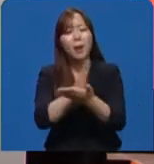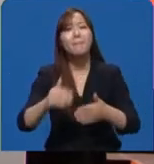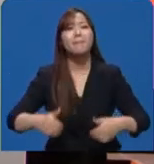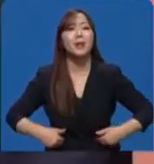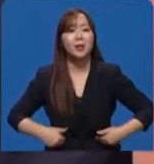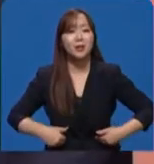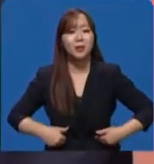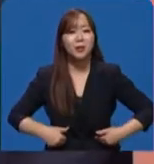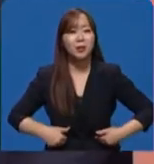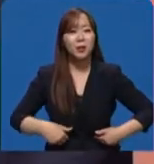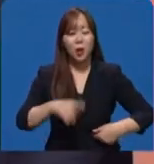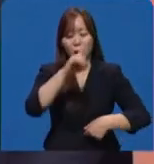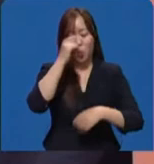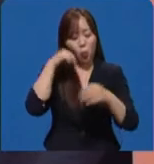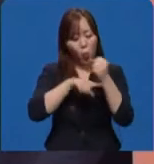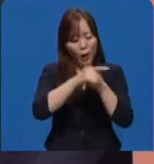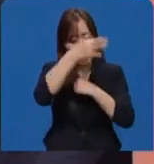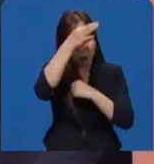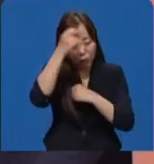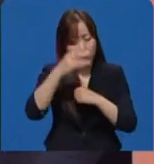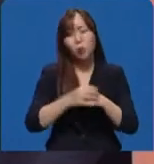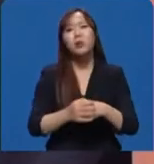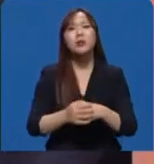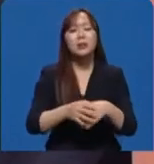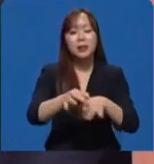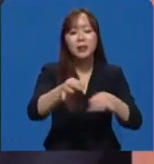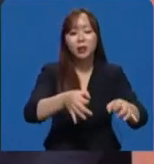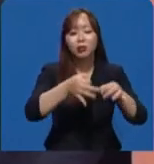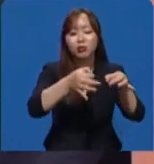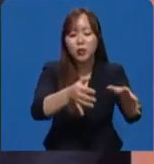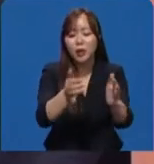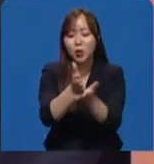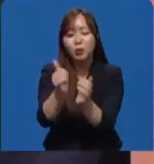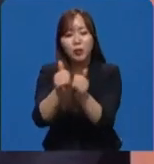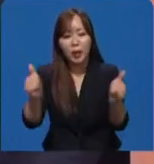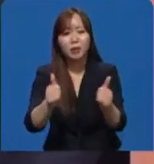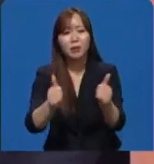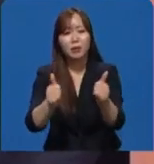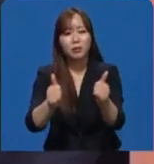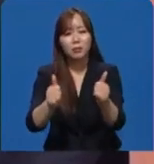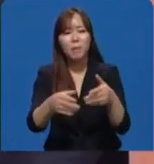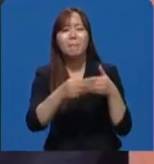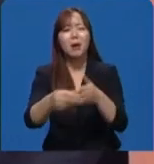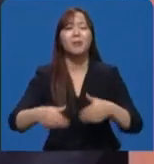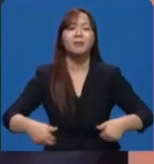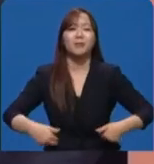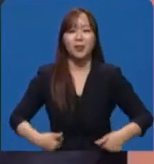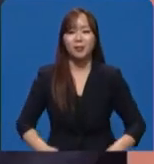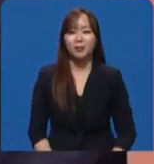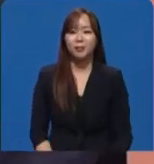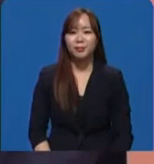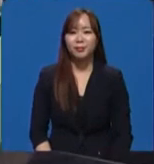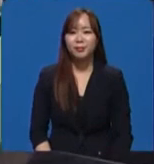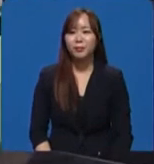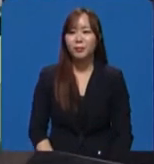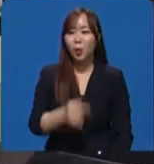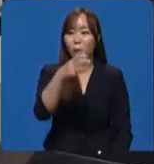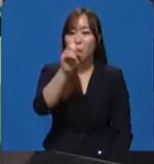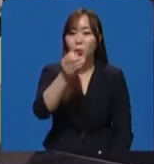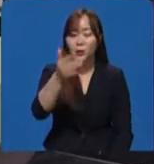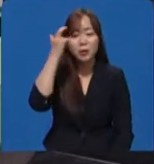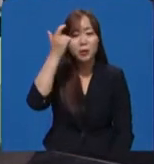이것은 저는 과학기술과 시장 투자 전문가들이 주도해야 된다고 생각합니다. 네. 네, 홍준표 후보